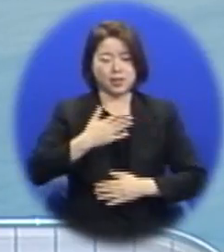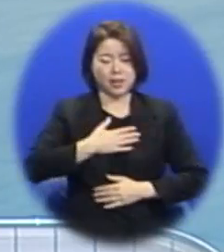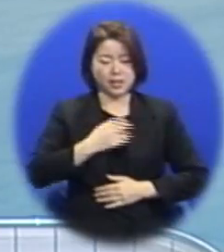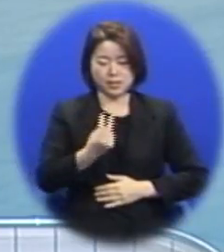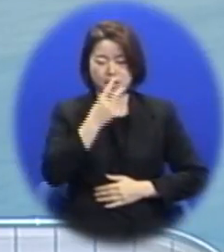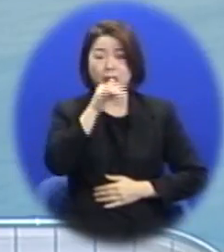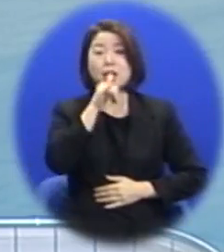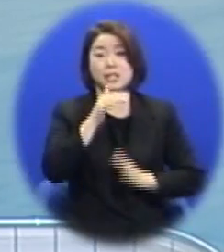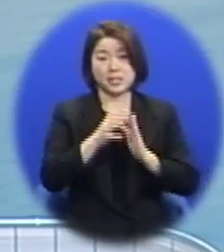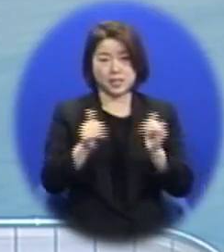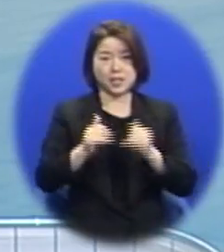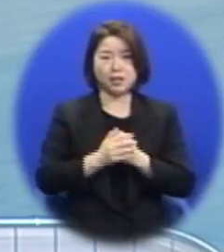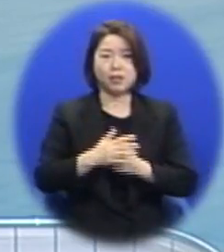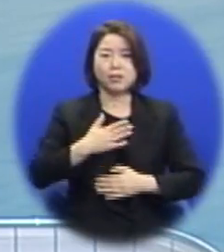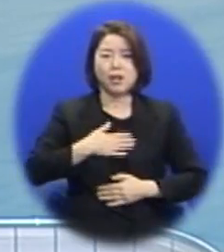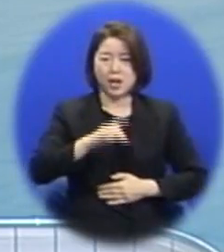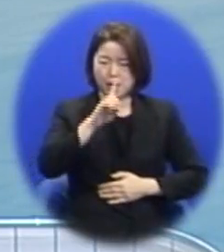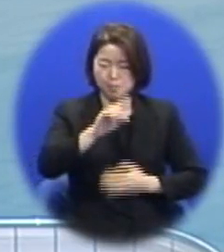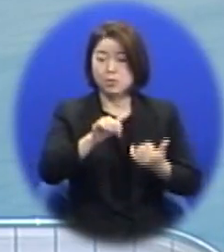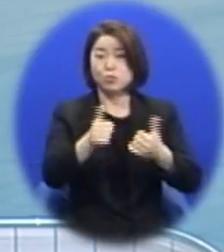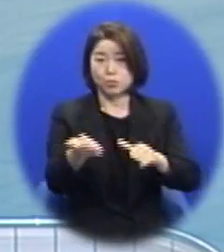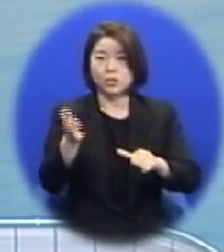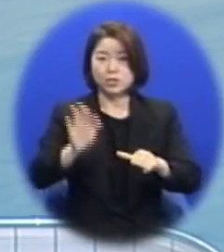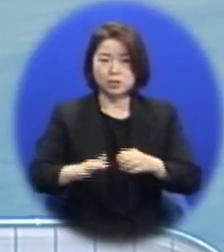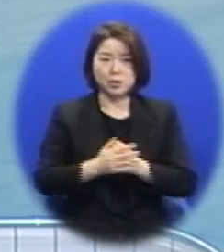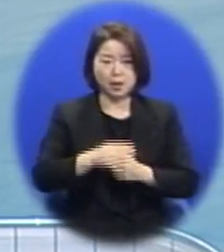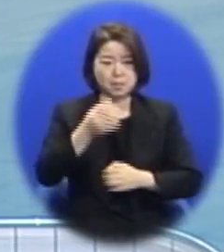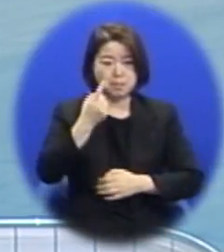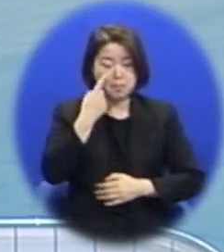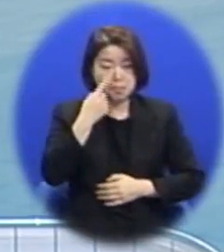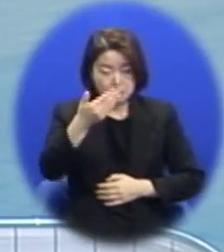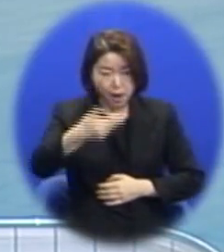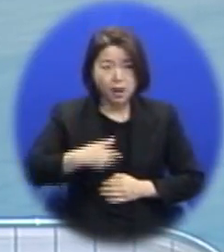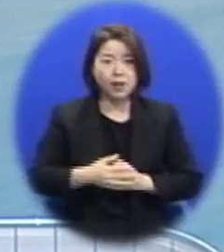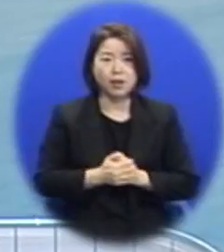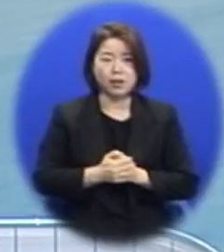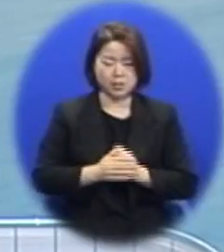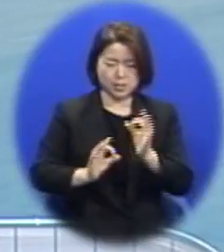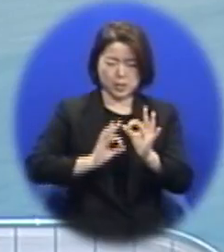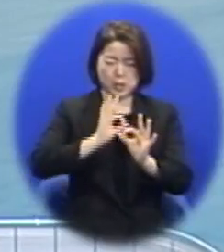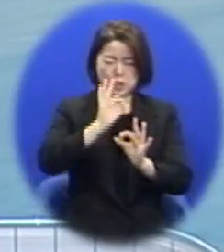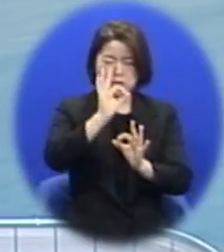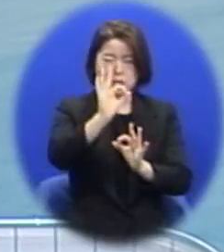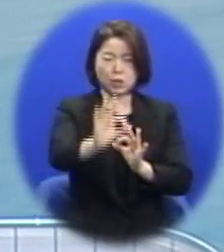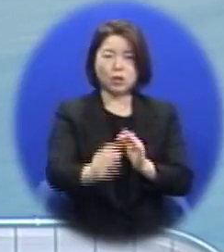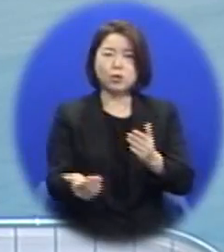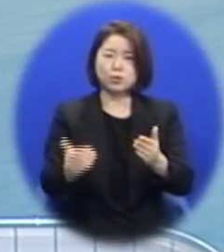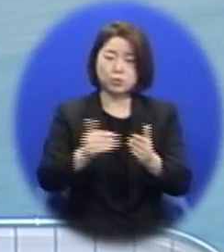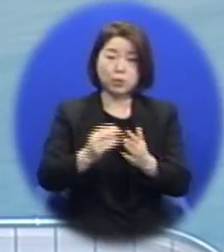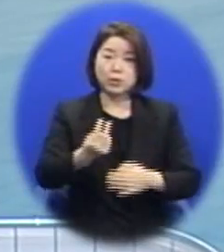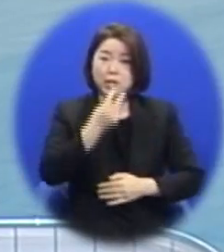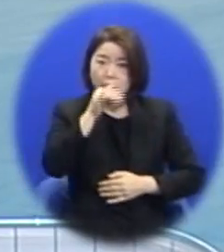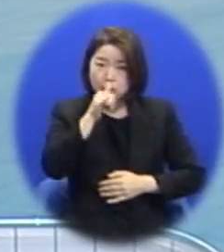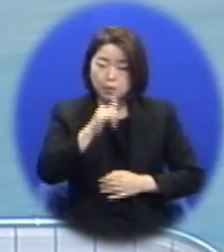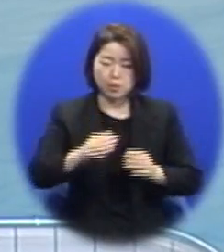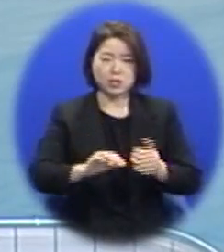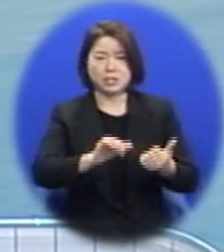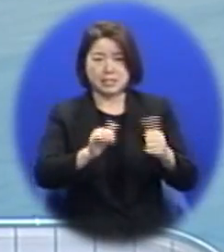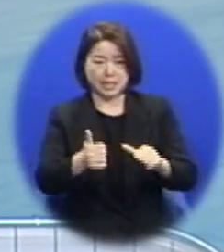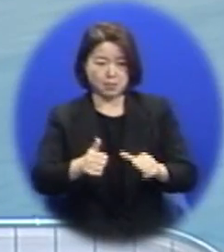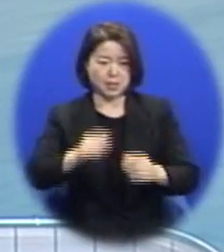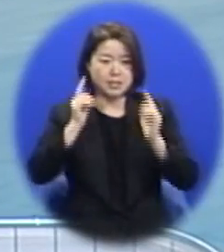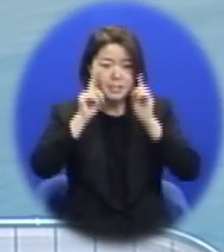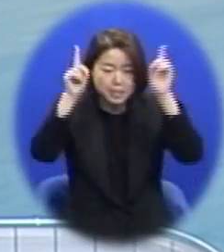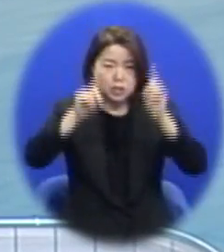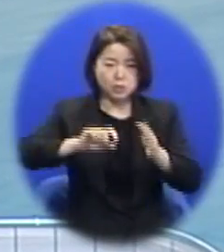자다. 나는 한 번은 죽었으나 보아라 영원 무궁하도록 살아있어서 사망과 지옥의 열쇠를 가지고 있다.